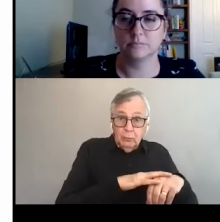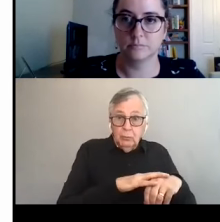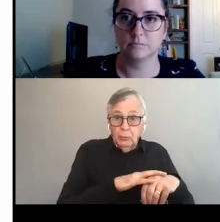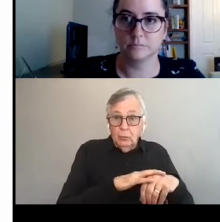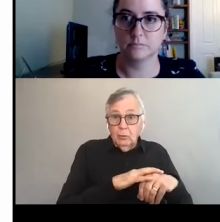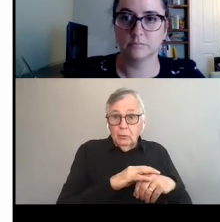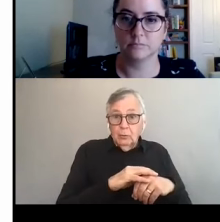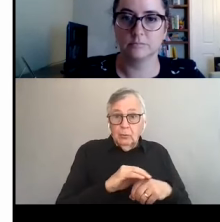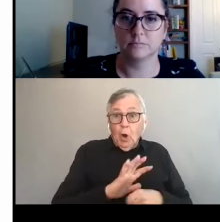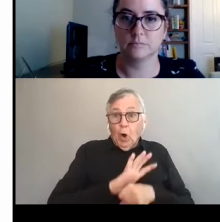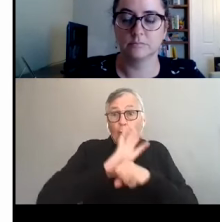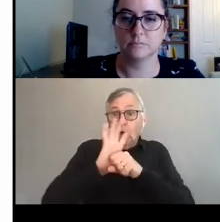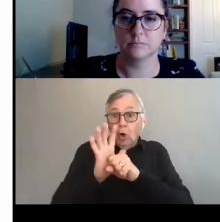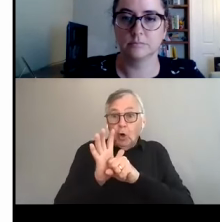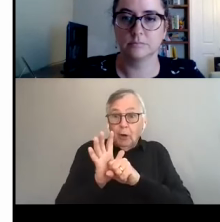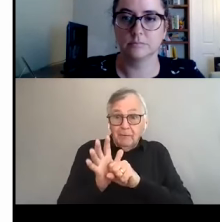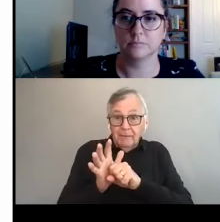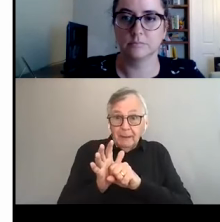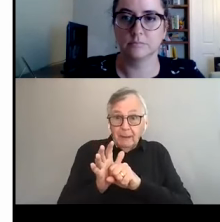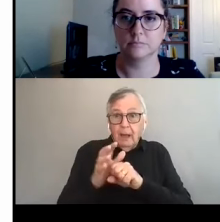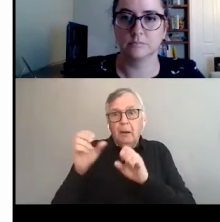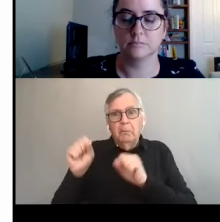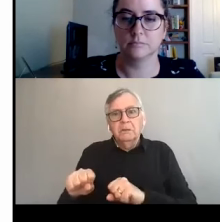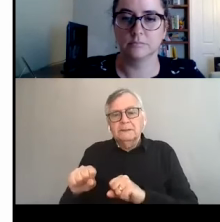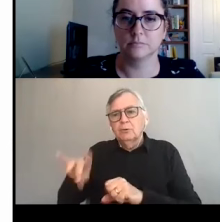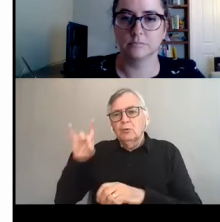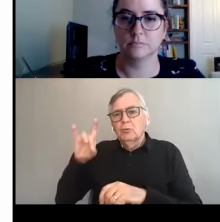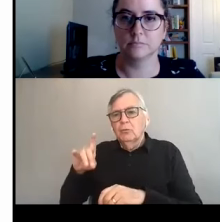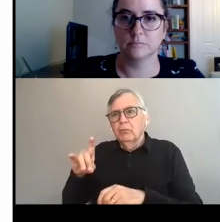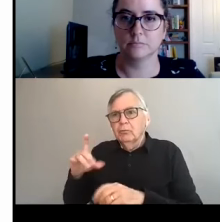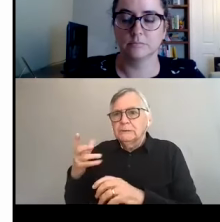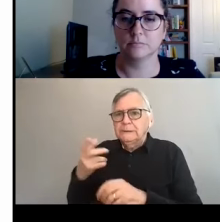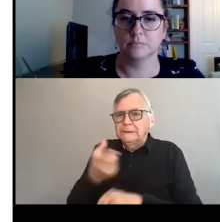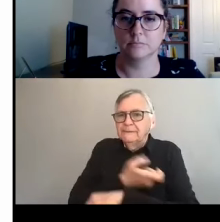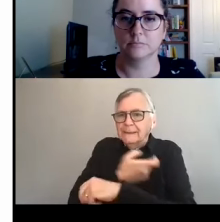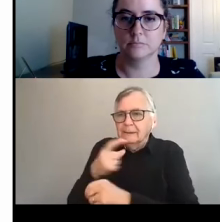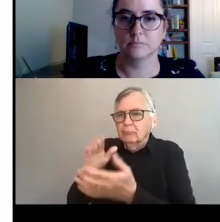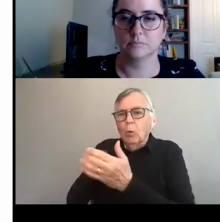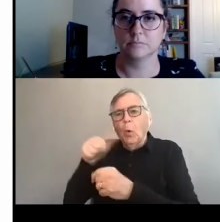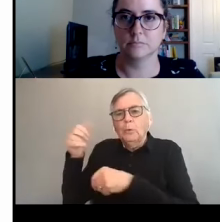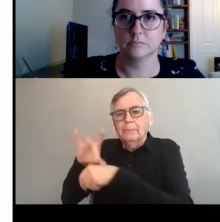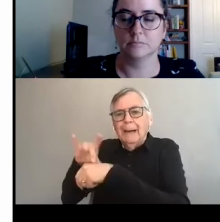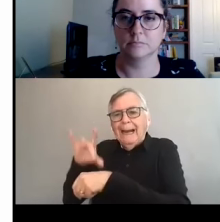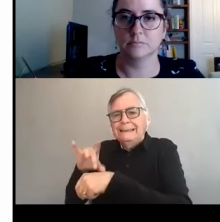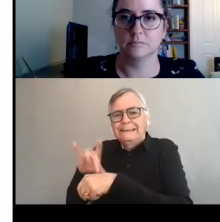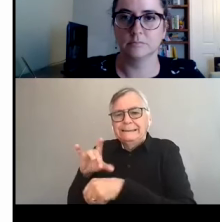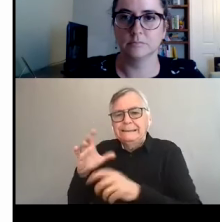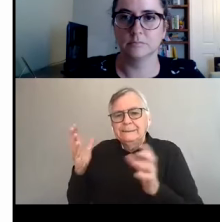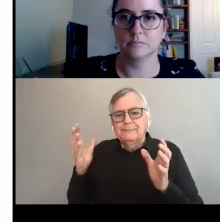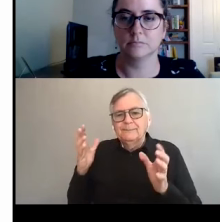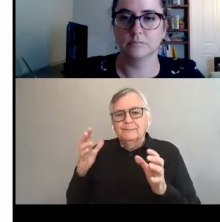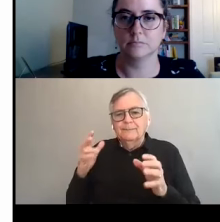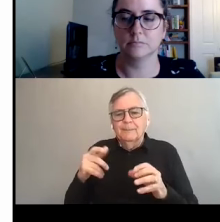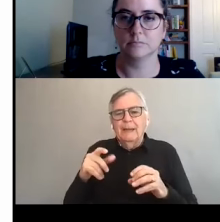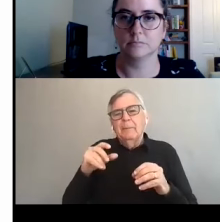contre le SARS-CoV-2, peut-être que contre d'autres maladies, on serait capable. » Ceci dit, on a toujours une petite prudence quand on parle de vaccin contre